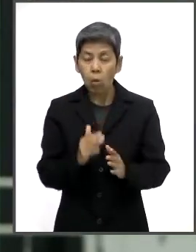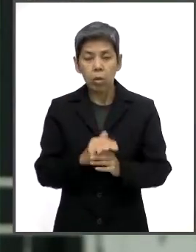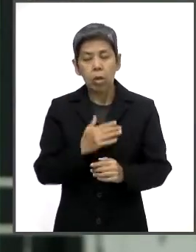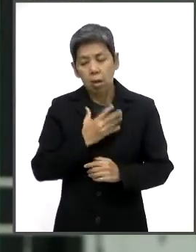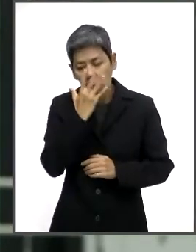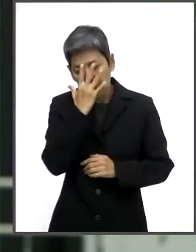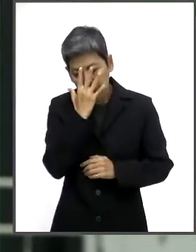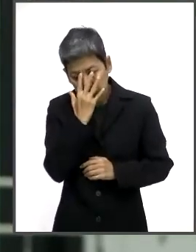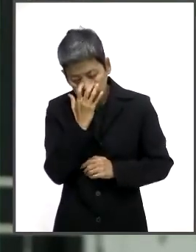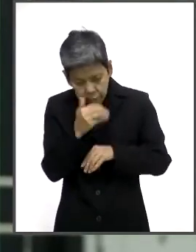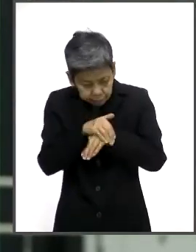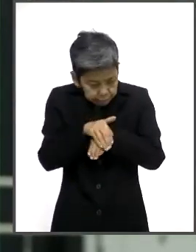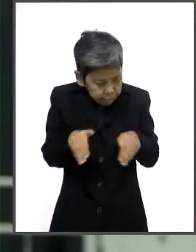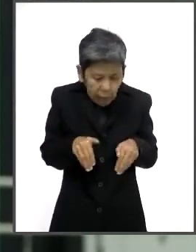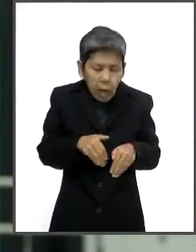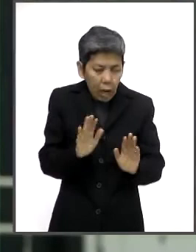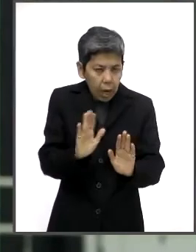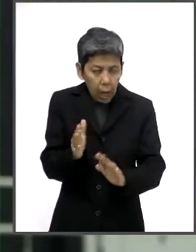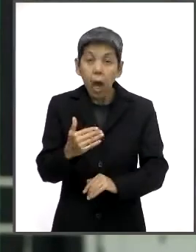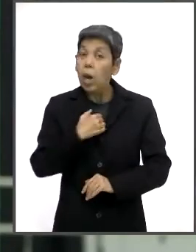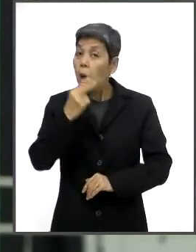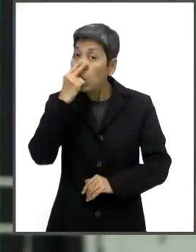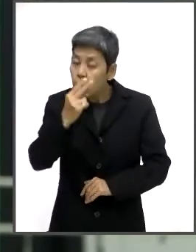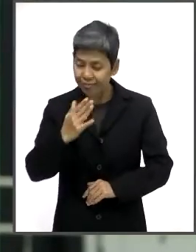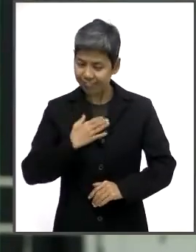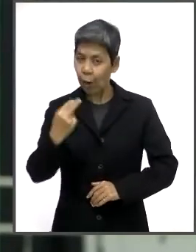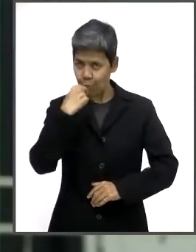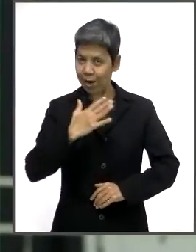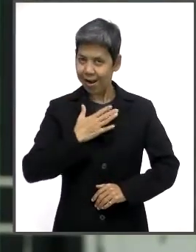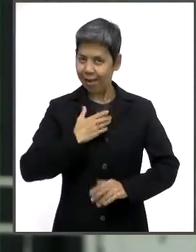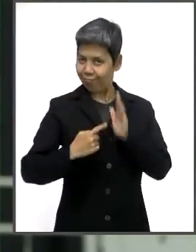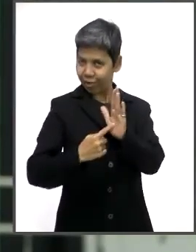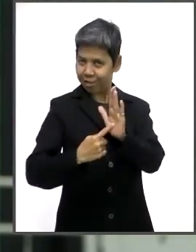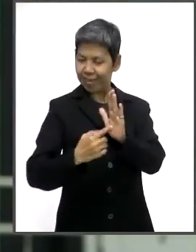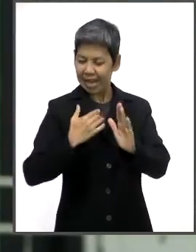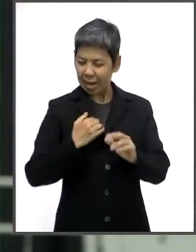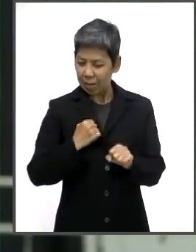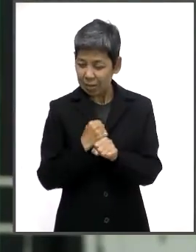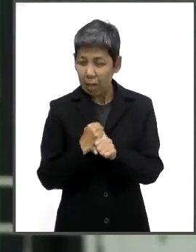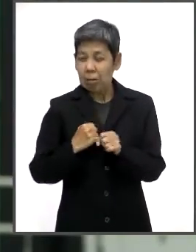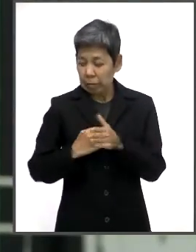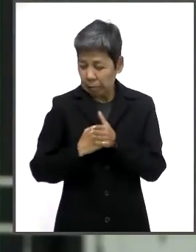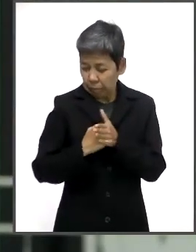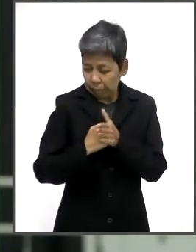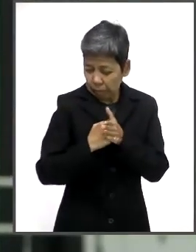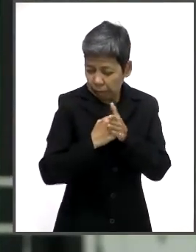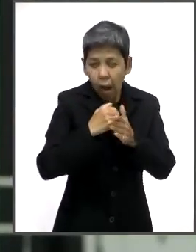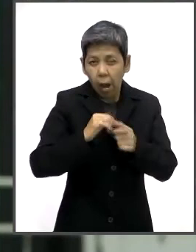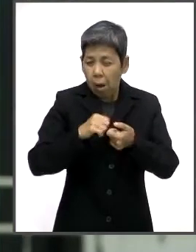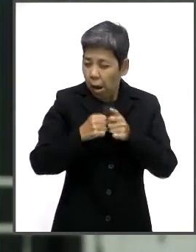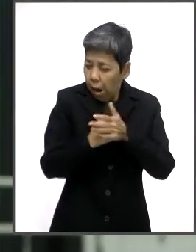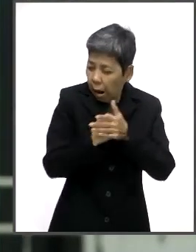างคนอาจจะเป็นโรคซึมเศร้าหรือว่าไงอย่างเงี้ยก็หันมามองสายสุนีก็ได้นะคะว่ากว่าที่สายสุนีจะฟันฝ่าอุปส